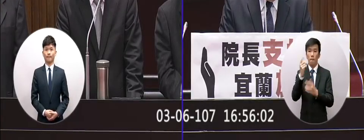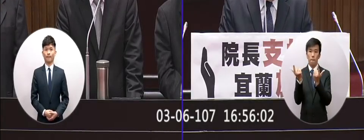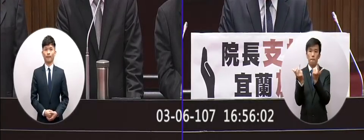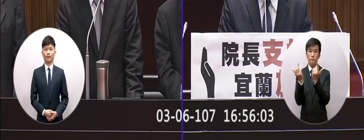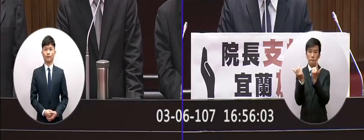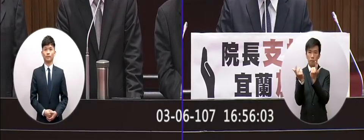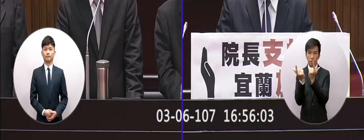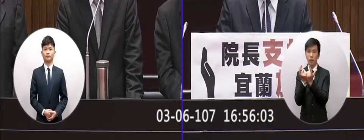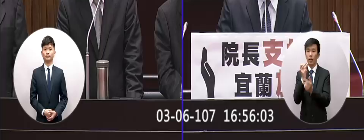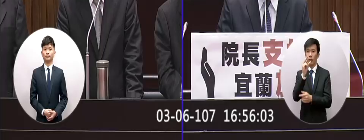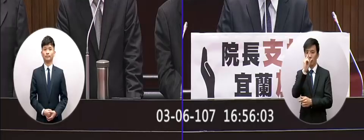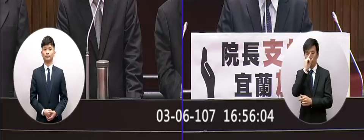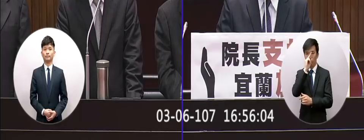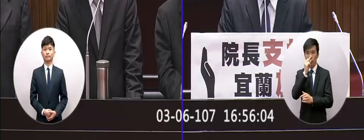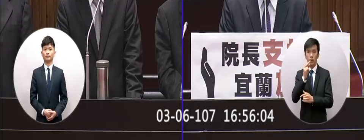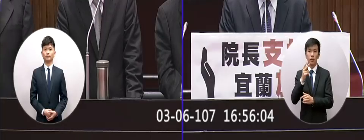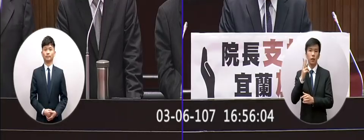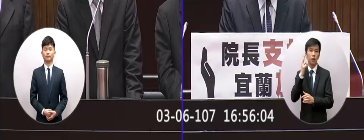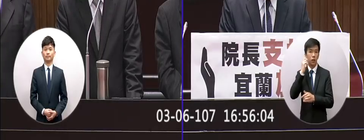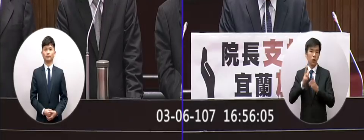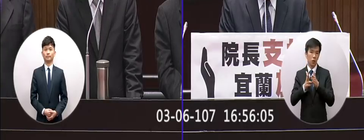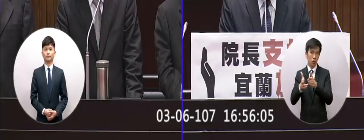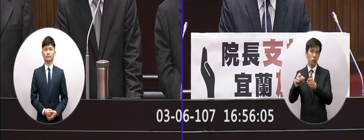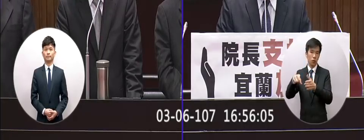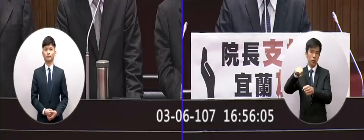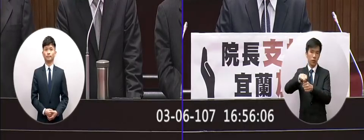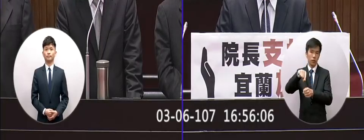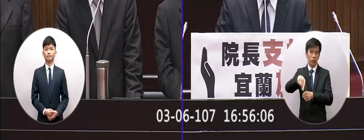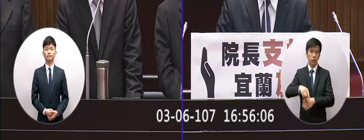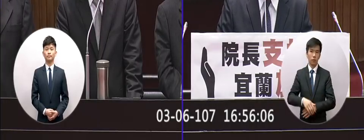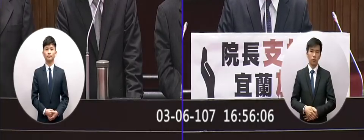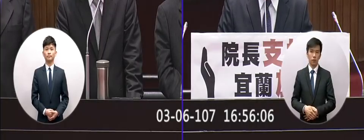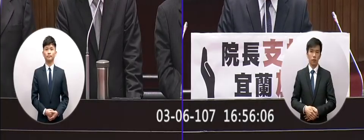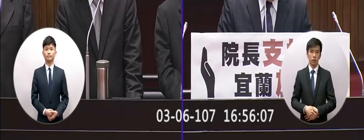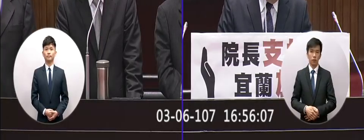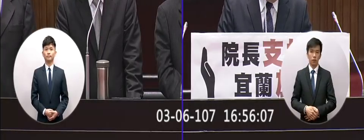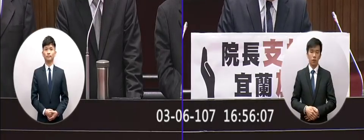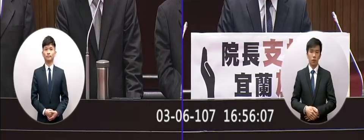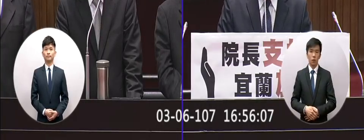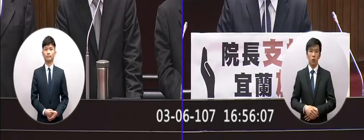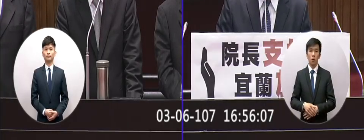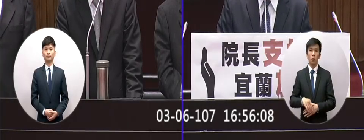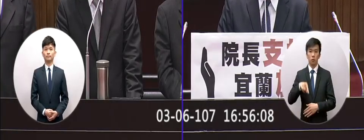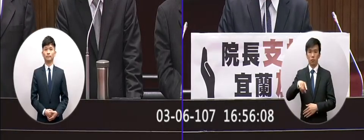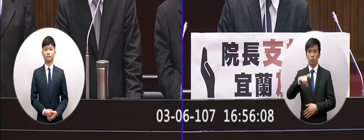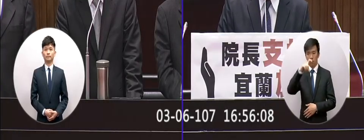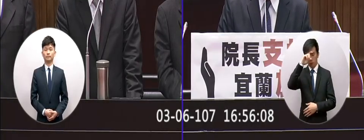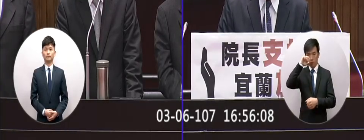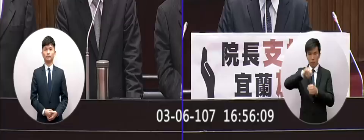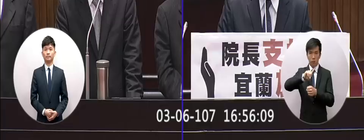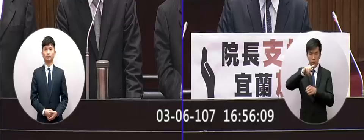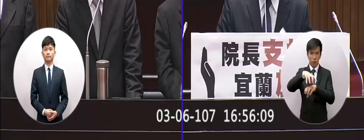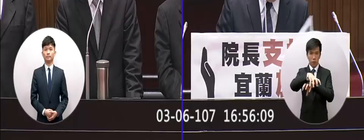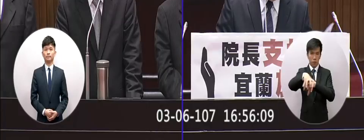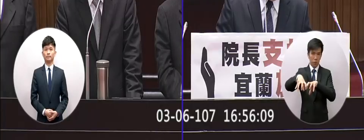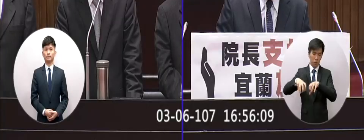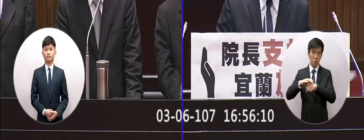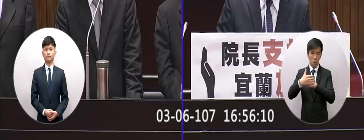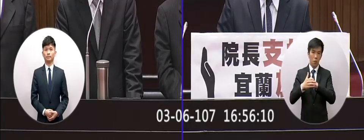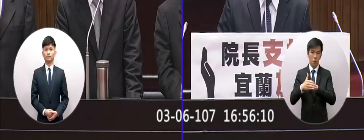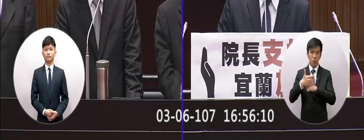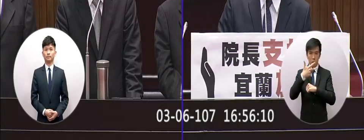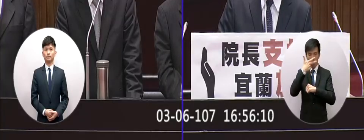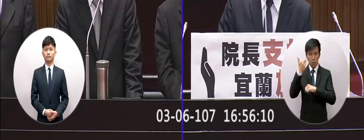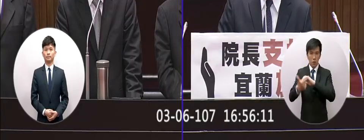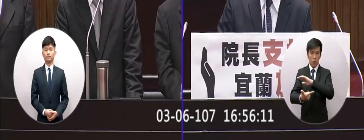哈。那铁路它是属于低碳的运输，东部需要一条快速而且环保便捷的铁路。那这个这部分